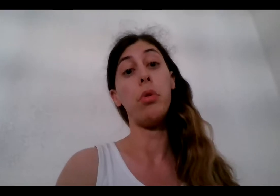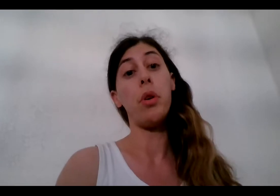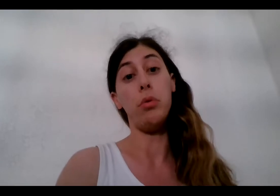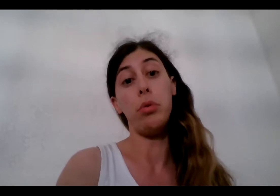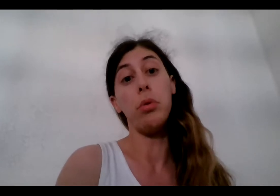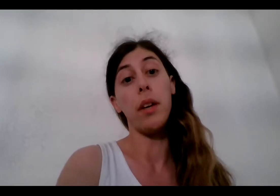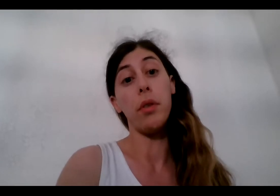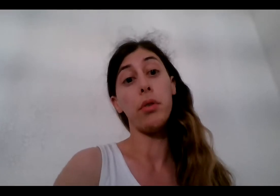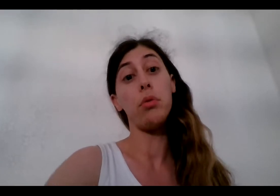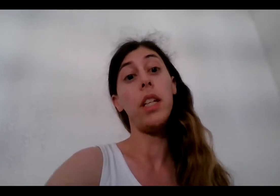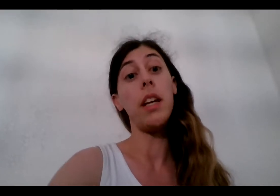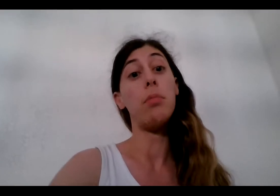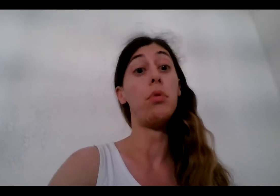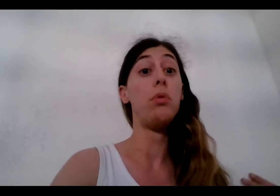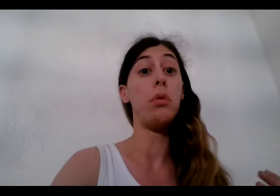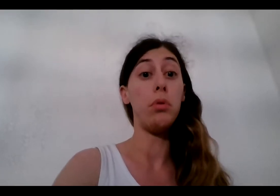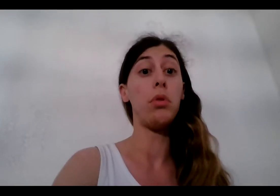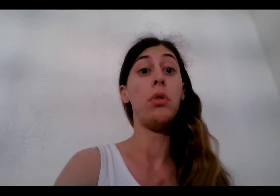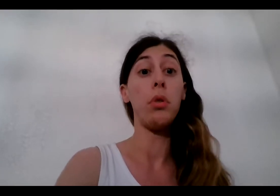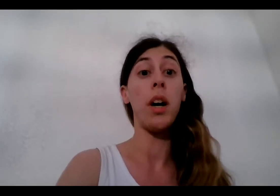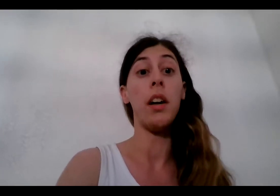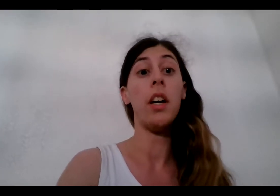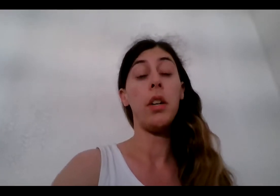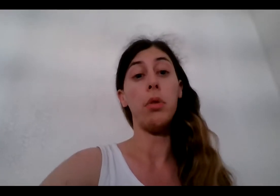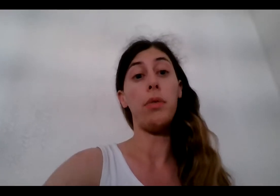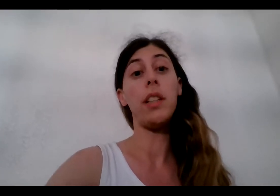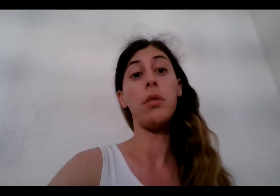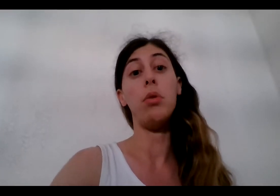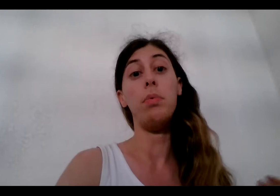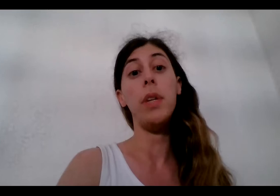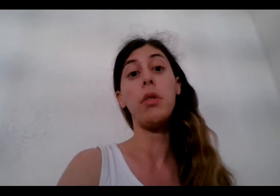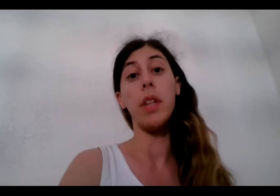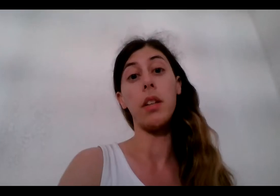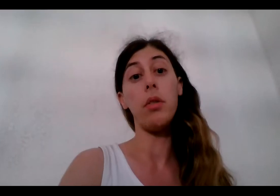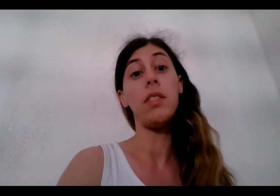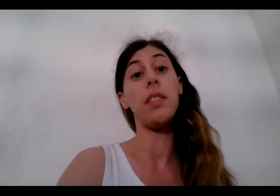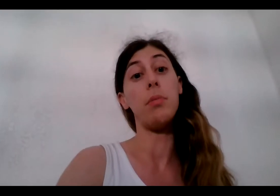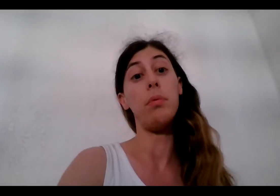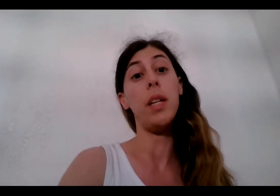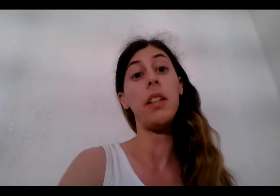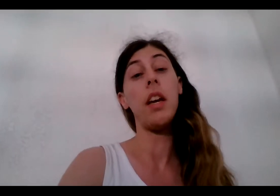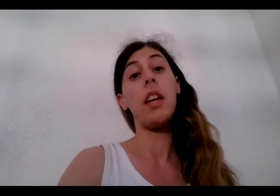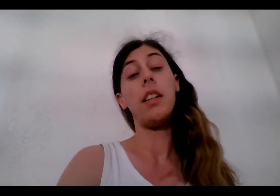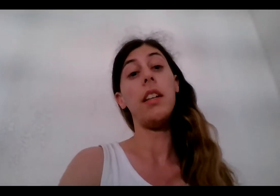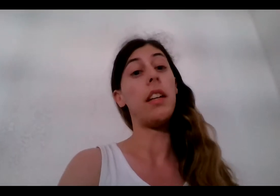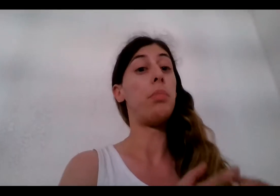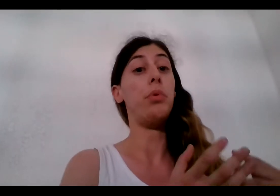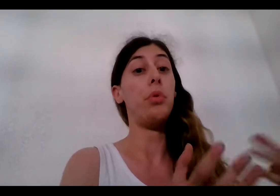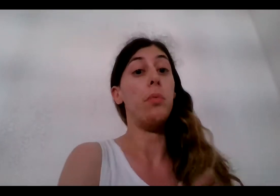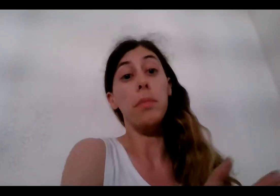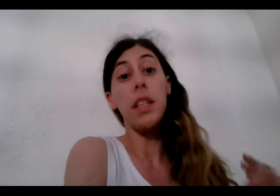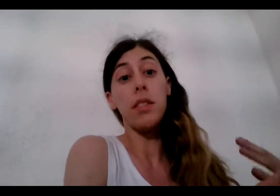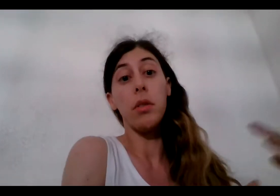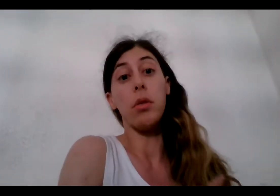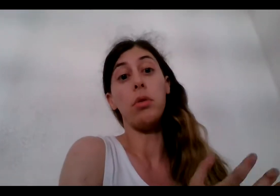région du sud de la France où il y a beaucoup de zones rurales. Donc en fait, le public qu'on accueille, c'est un public qui est